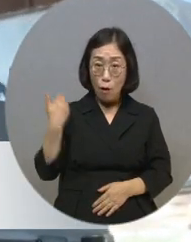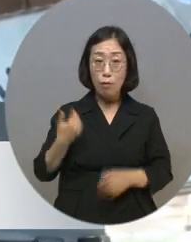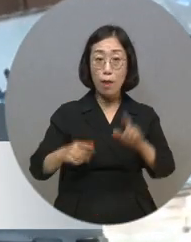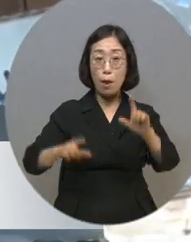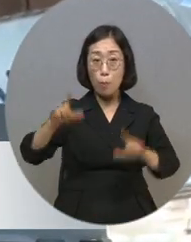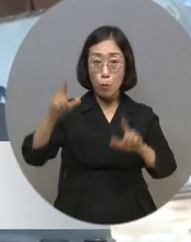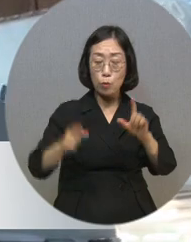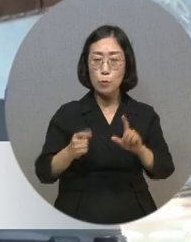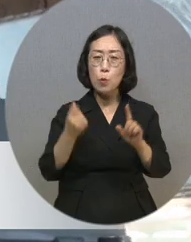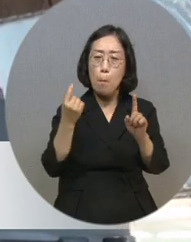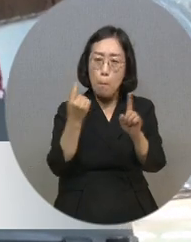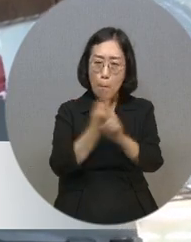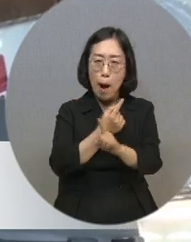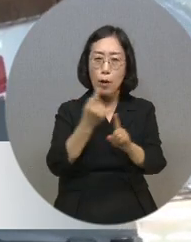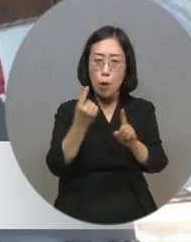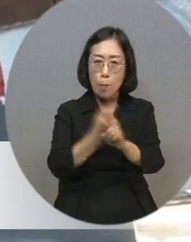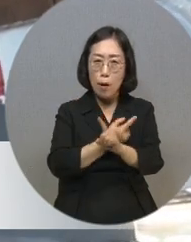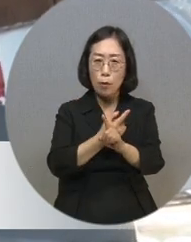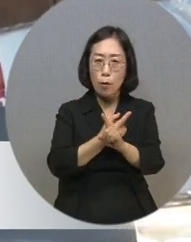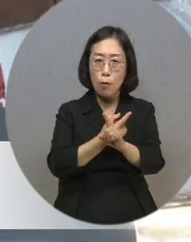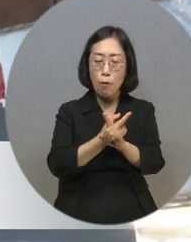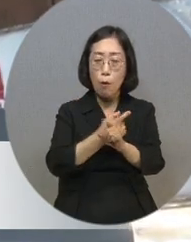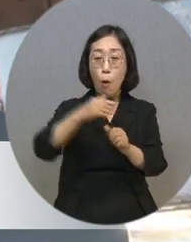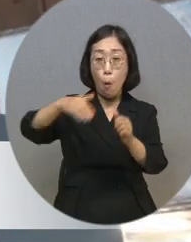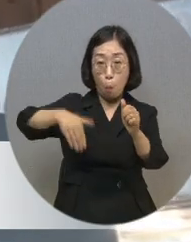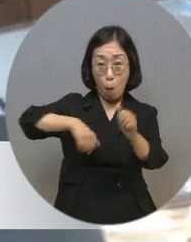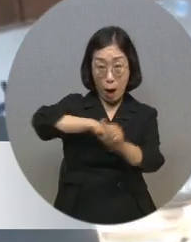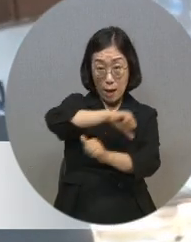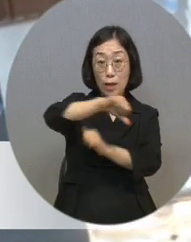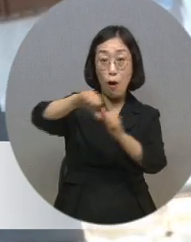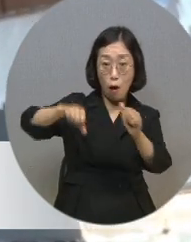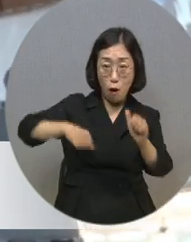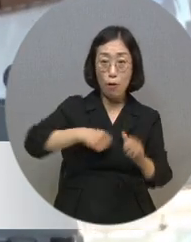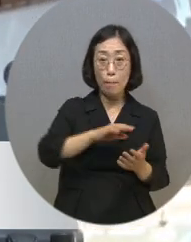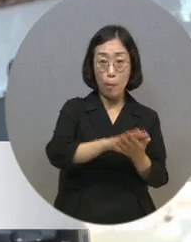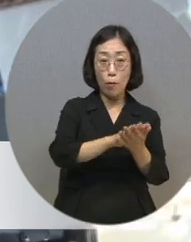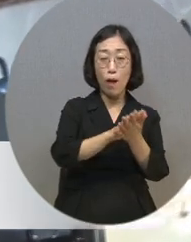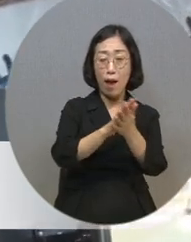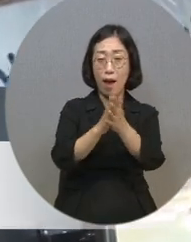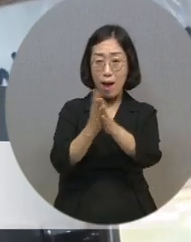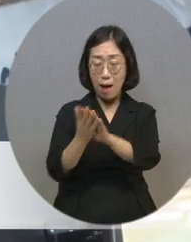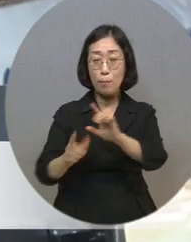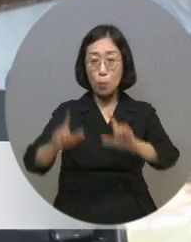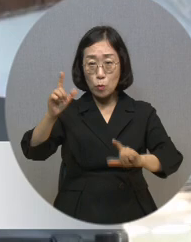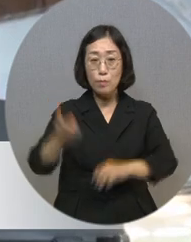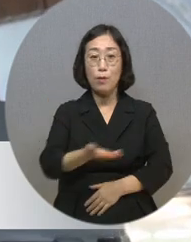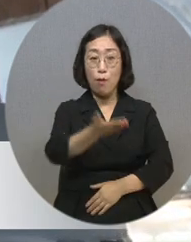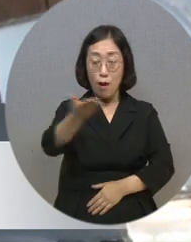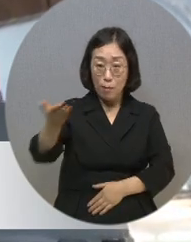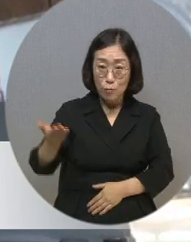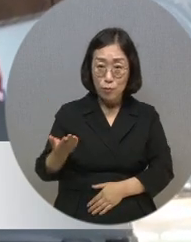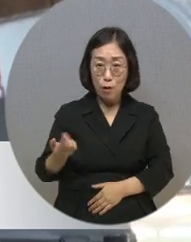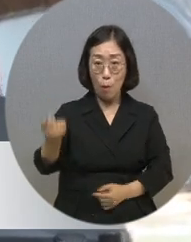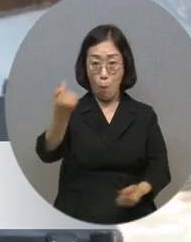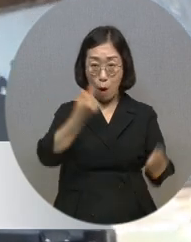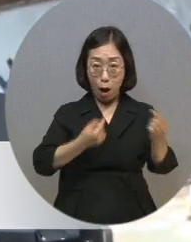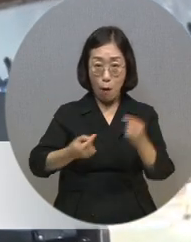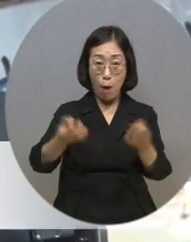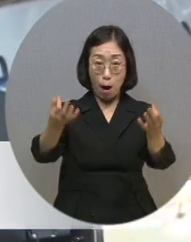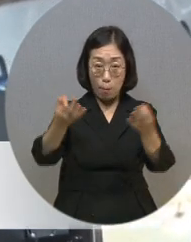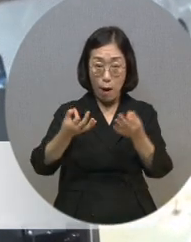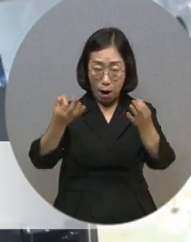조금씩 하루하루가 저희 시장의 환경에 변화하는 모습을 여러분들이 찾아주셔서 많이